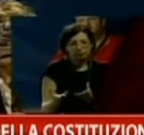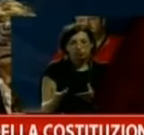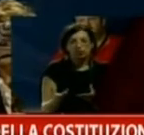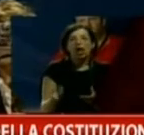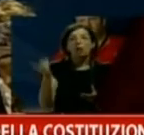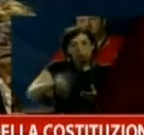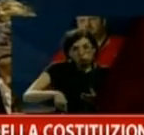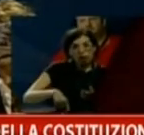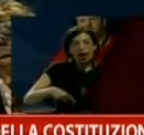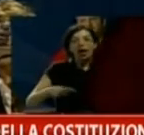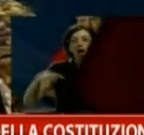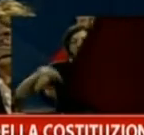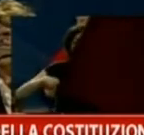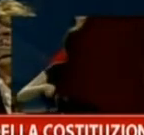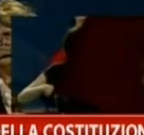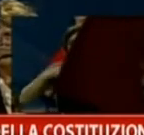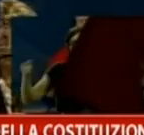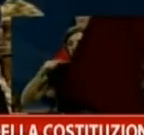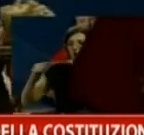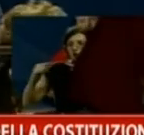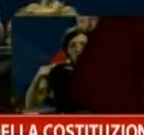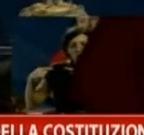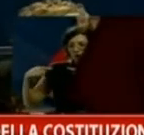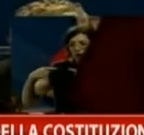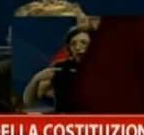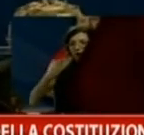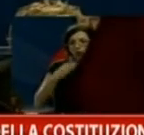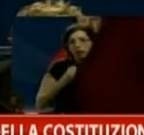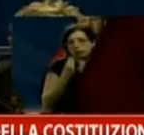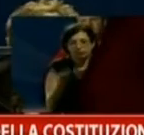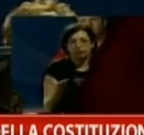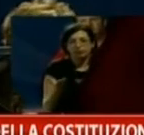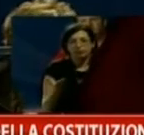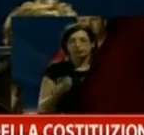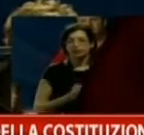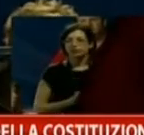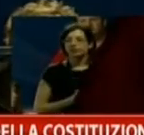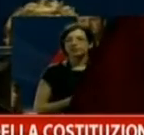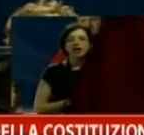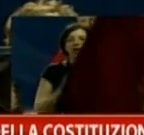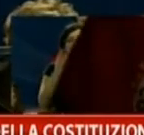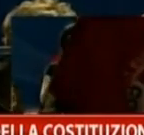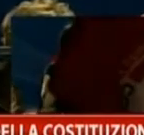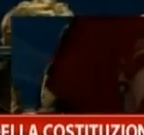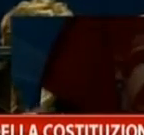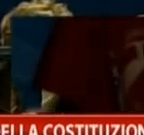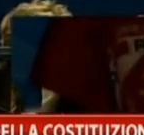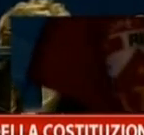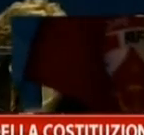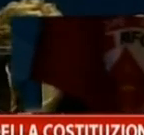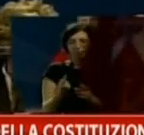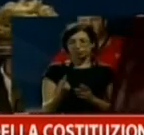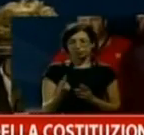tra noi oggi, partendo da punti molto diversi. Io devo dire la verità, giunto alla